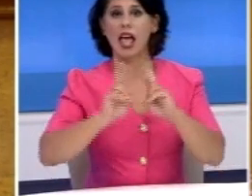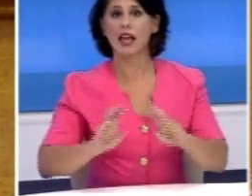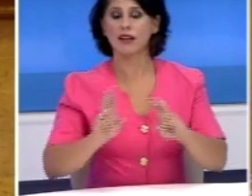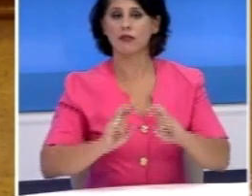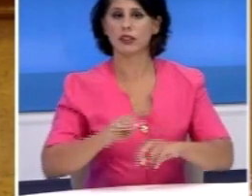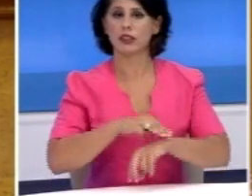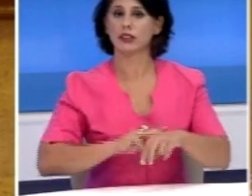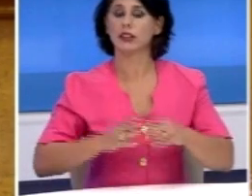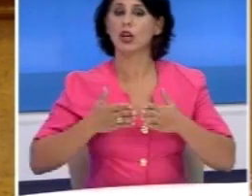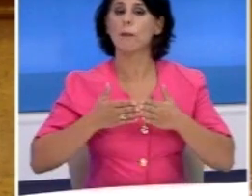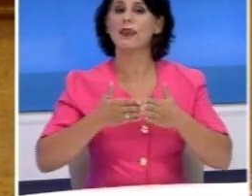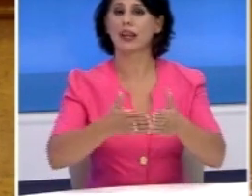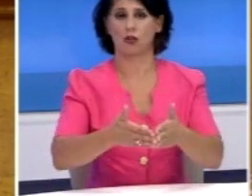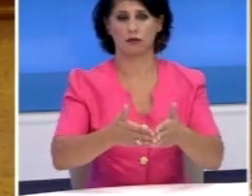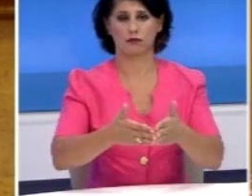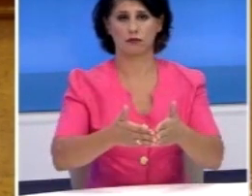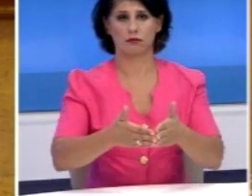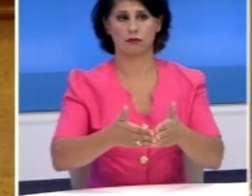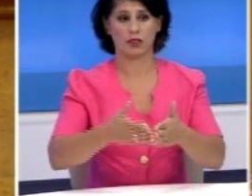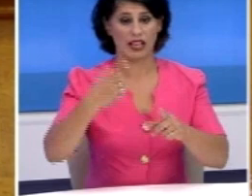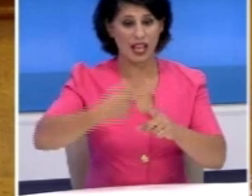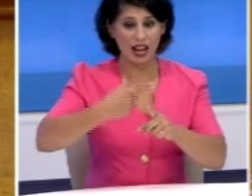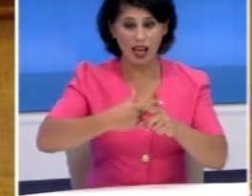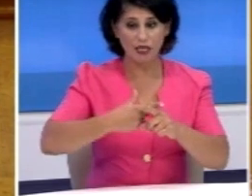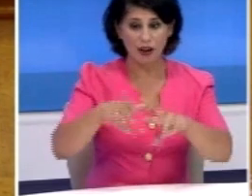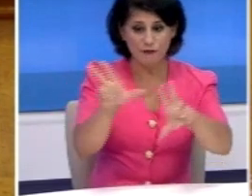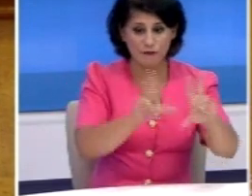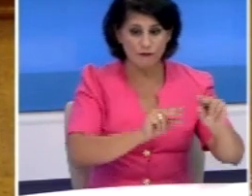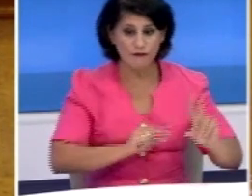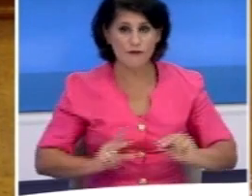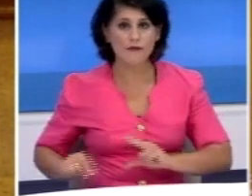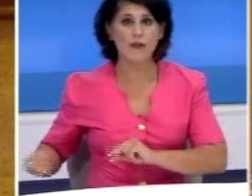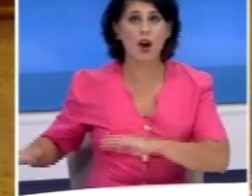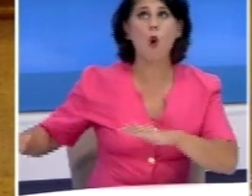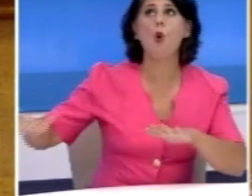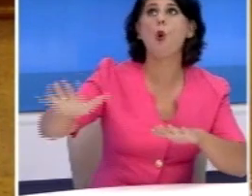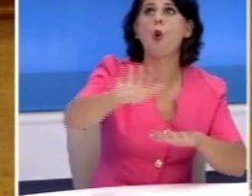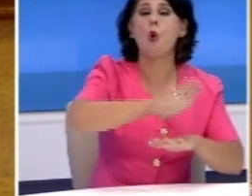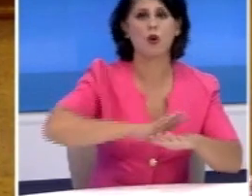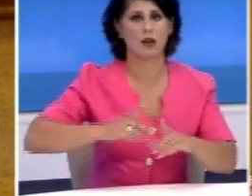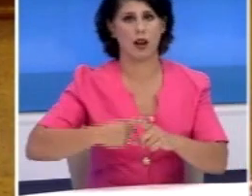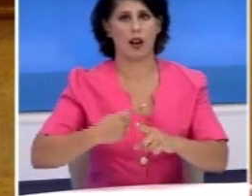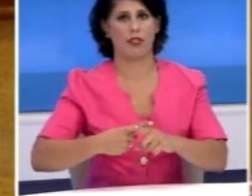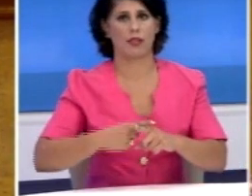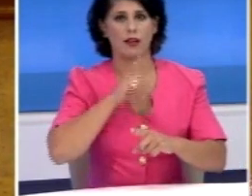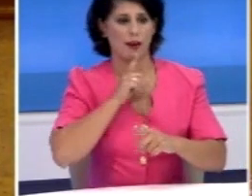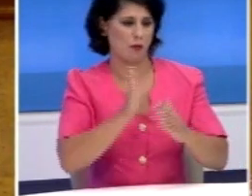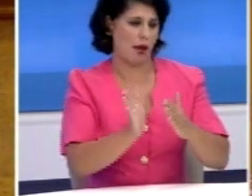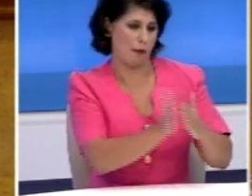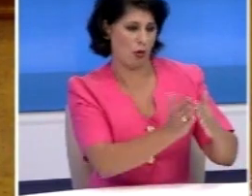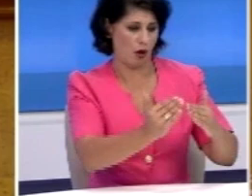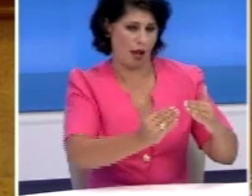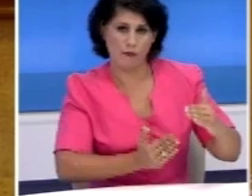ελληνική επικράτεια είναι ενιαία και έτσι πρέπει να αντιμετωπίζεται. Και ας αφήσουν αυτά που